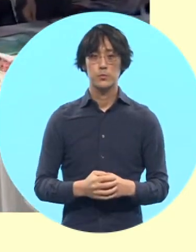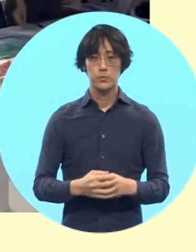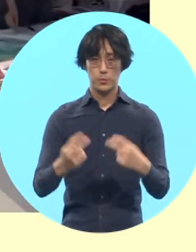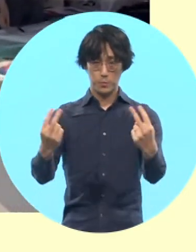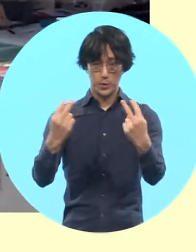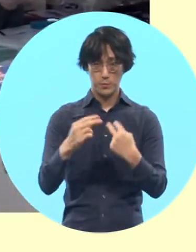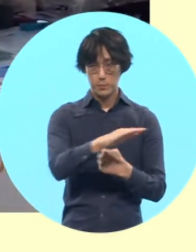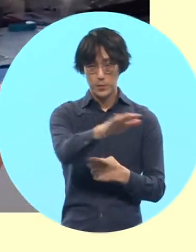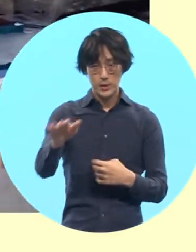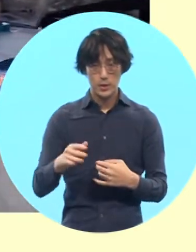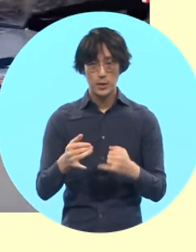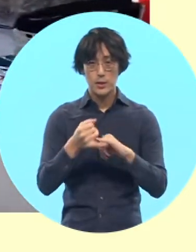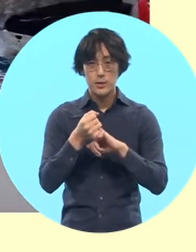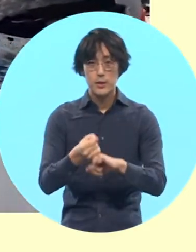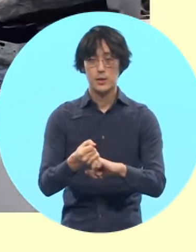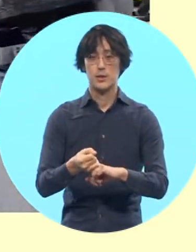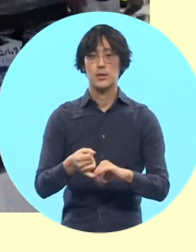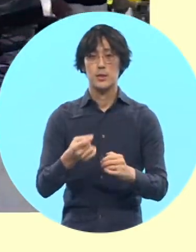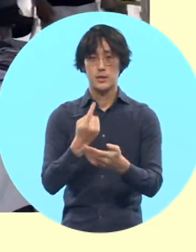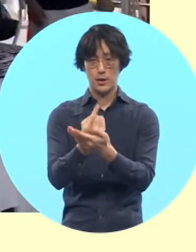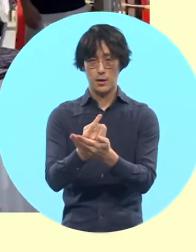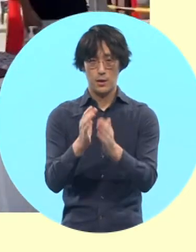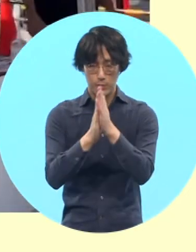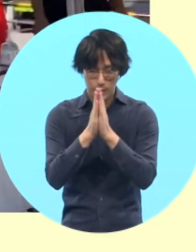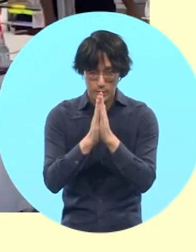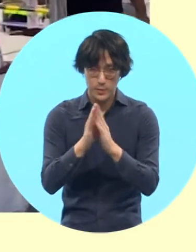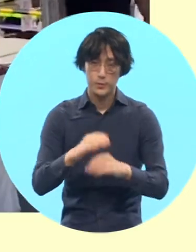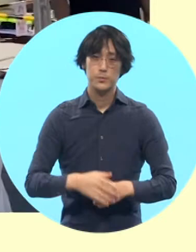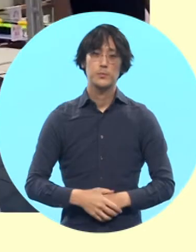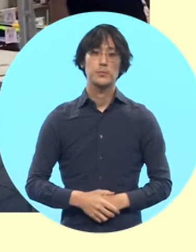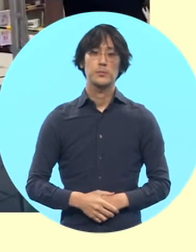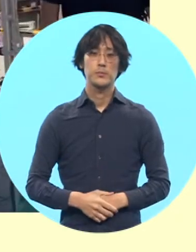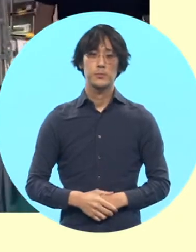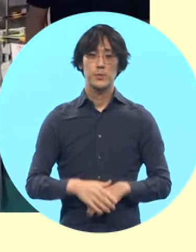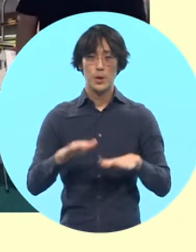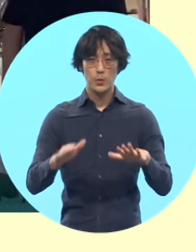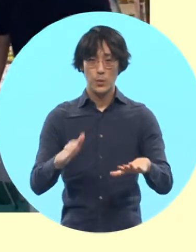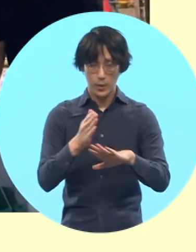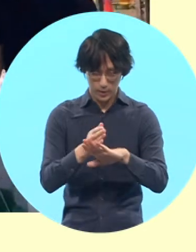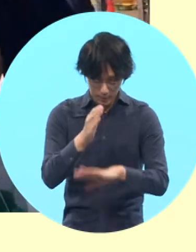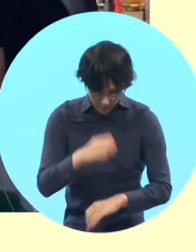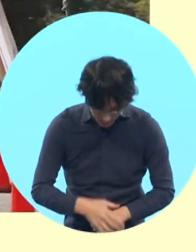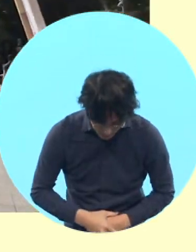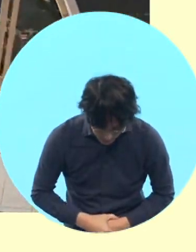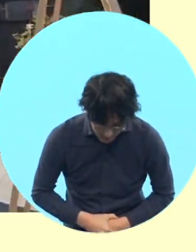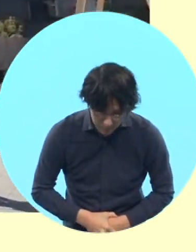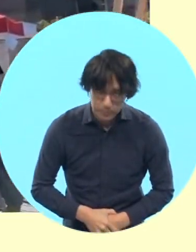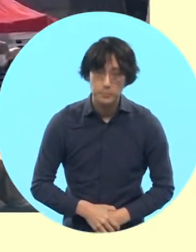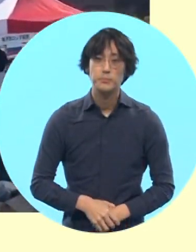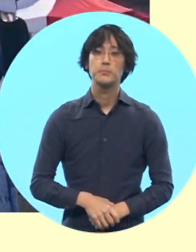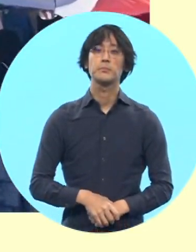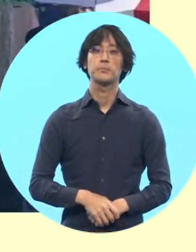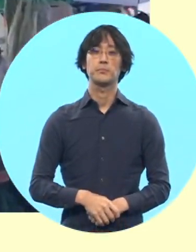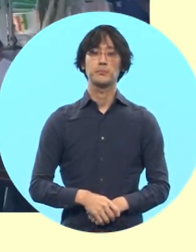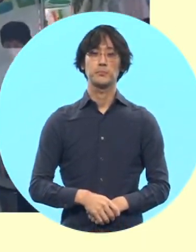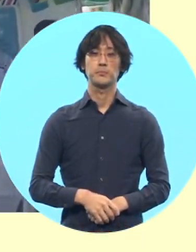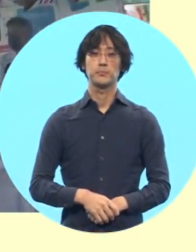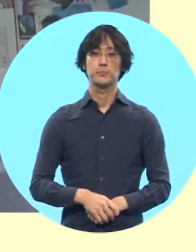にもぜひ参加していただきたいと思っています。 今日はありがとうございました。 はい、ありがとうございました。